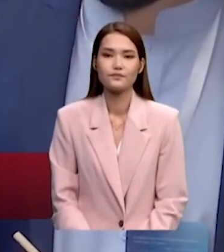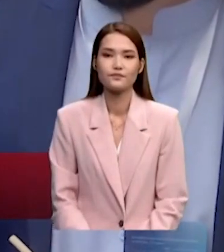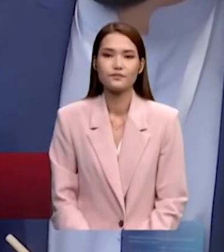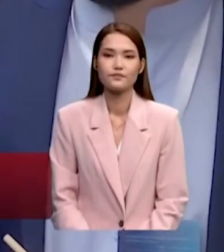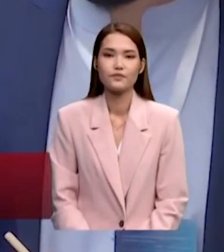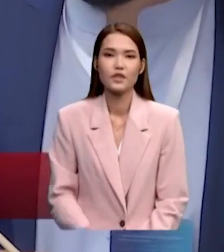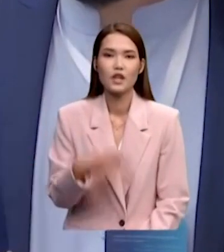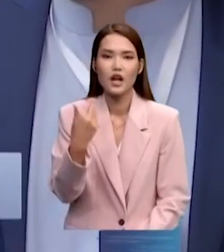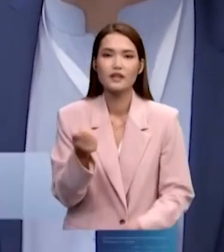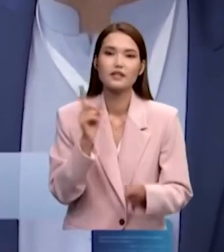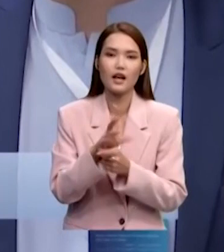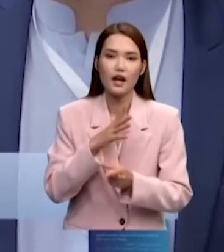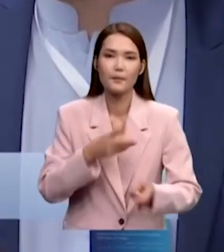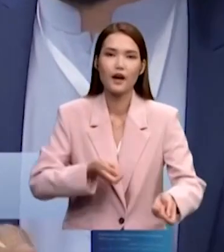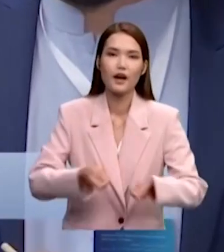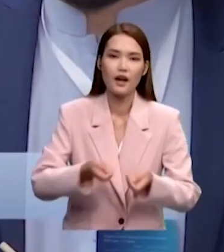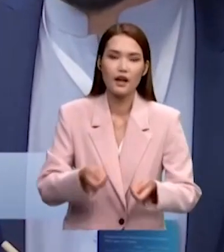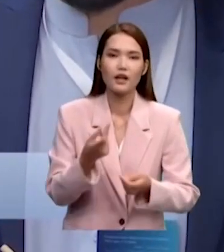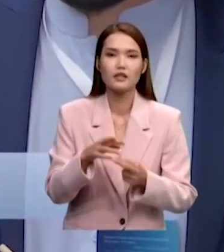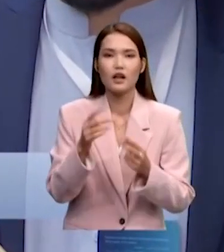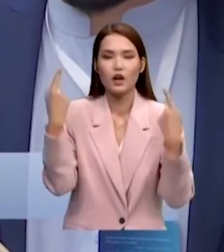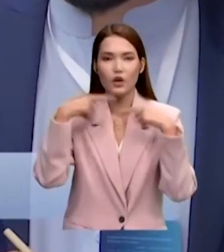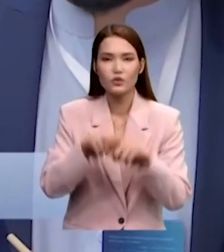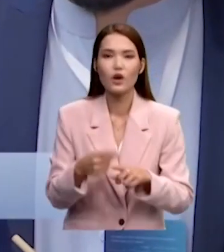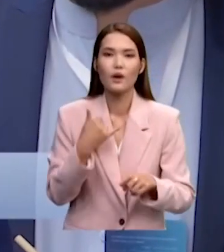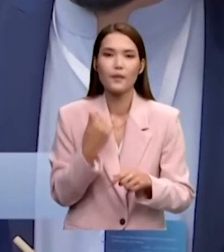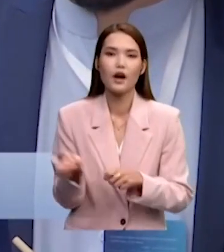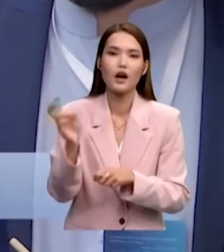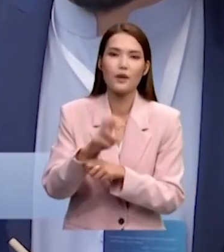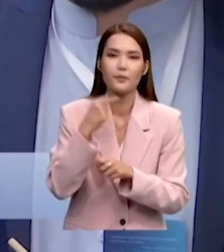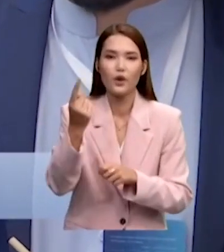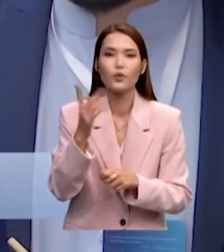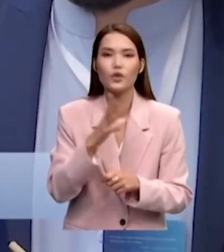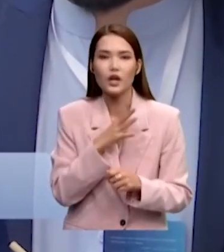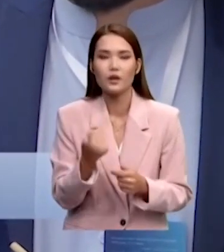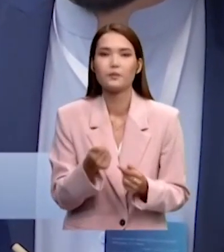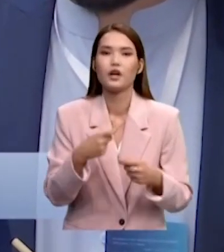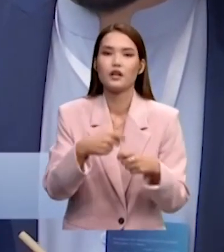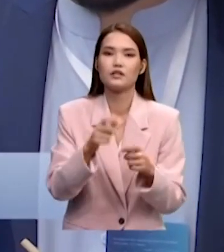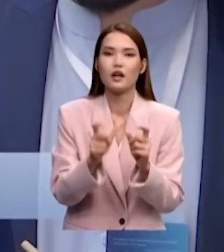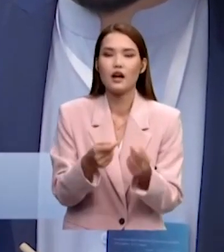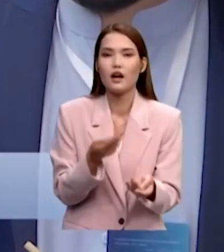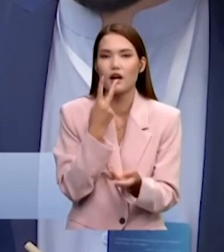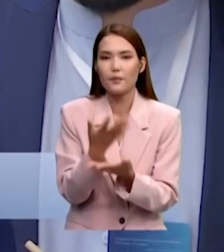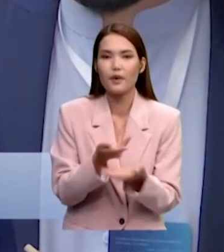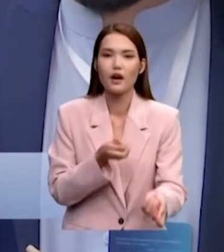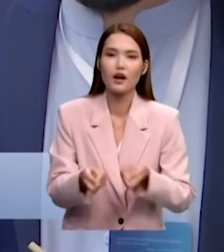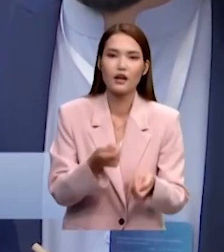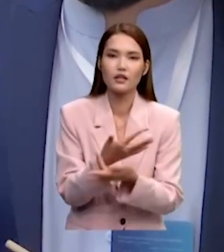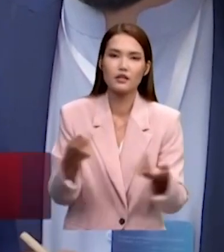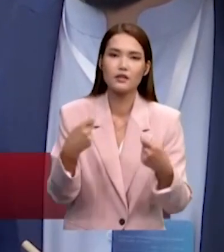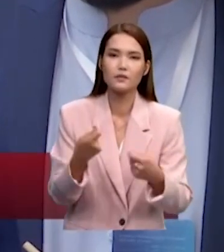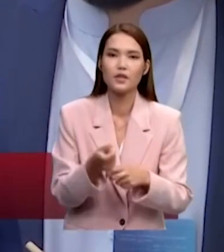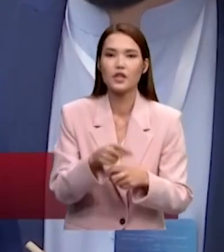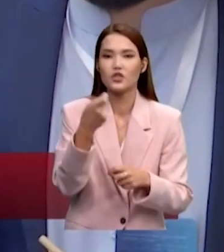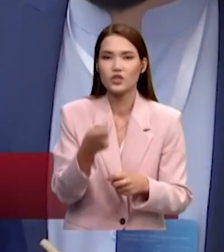Один важный фактор в торговле – это удешевление логистики. Мы приехали и хотим, чтобы транзит и логистика товаров, которые мы будем возить в Афганистан, были